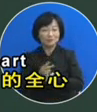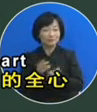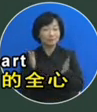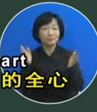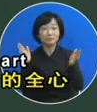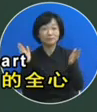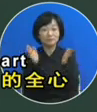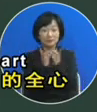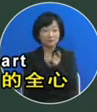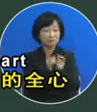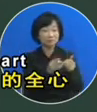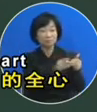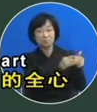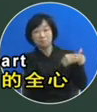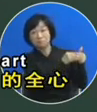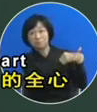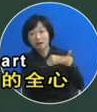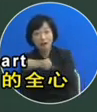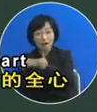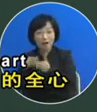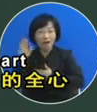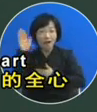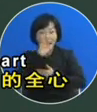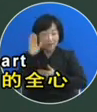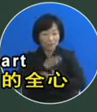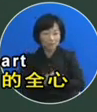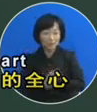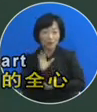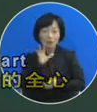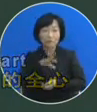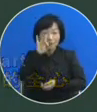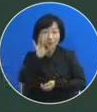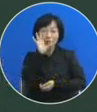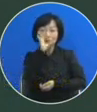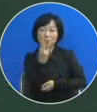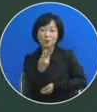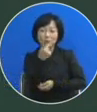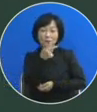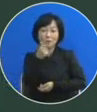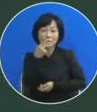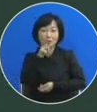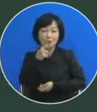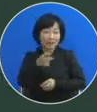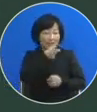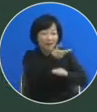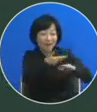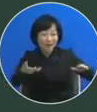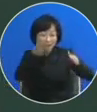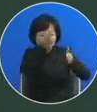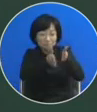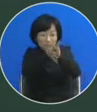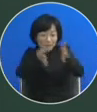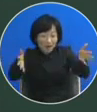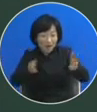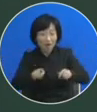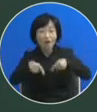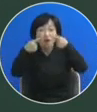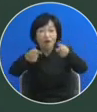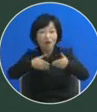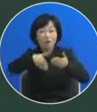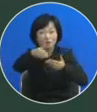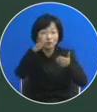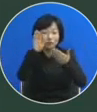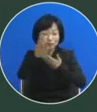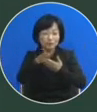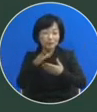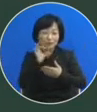민족을 요단을 건너고 여리고를 무너뜨리겠습니다. And He could have led them directly, but He made the Israelites break down Jericho and cross the